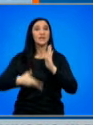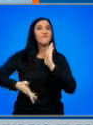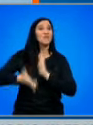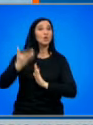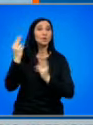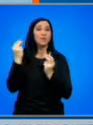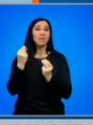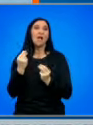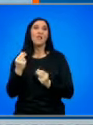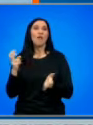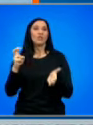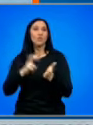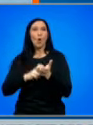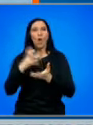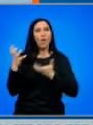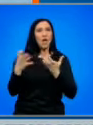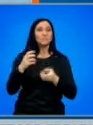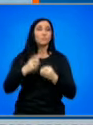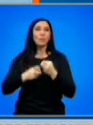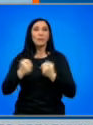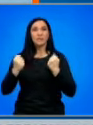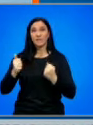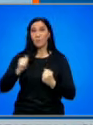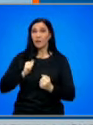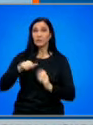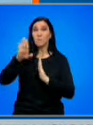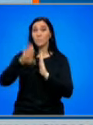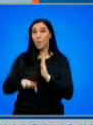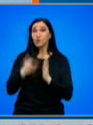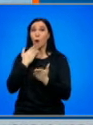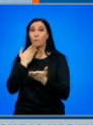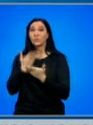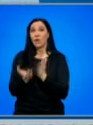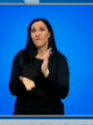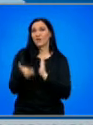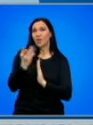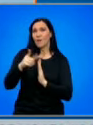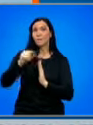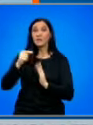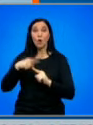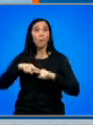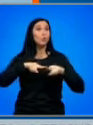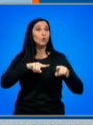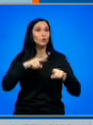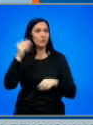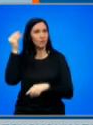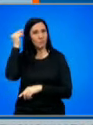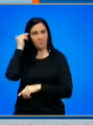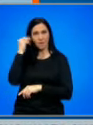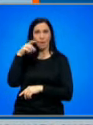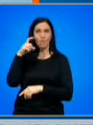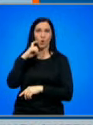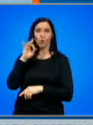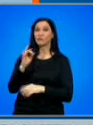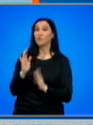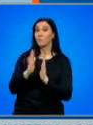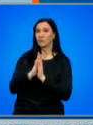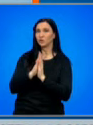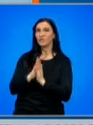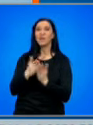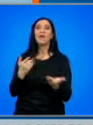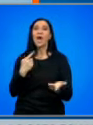на тока и газа, проблемите в здравеопазването и по-ниския от обещания ръст на пенсиите. От прокуратурата припомниха, че Бойко Рашков е призован